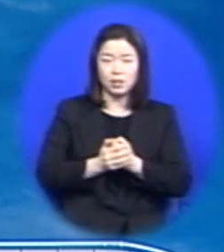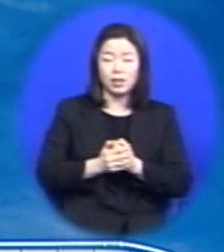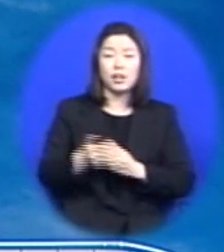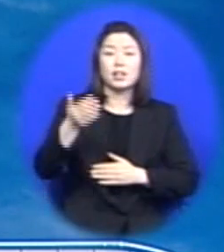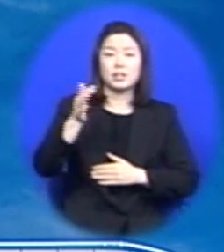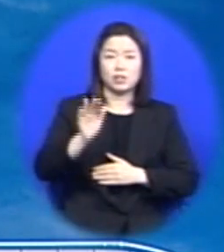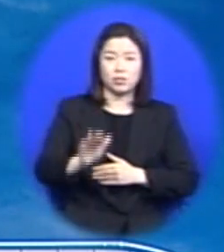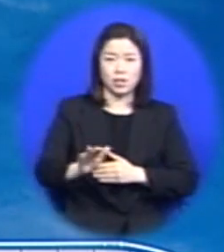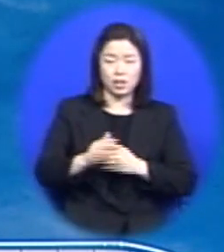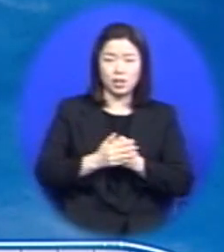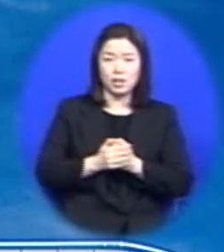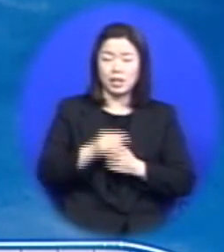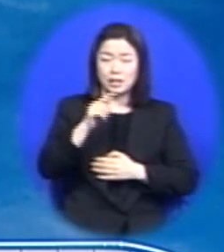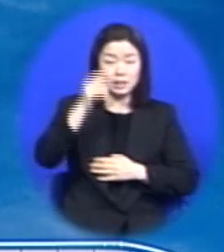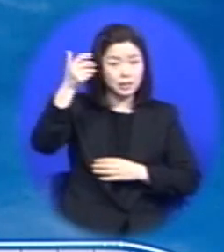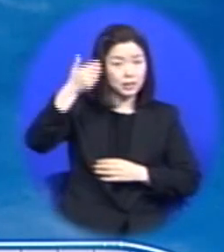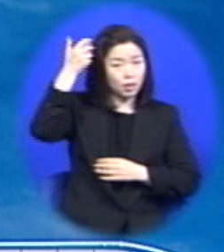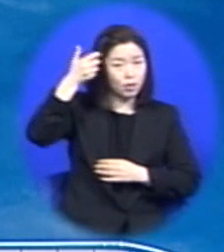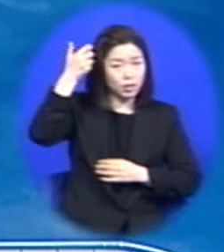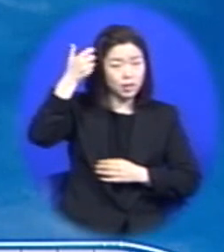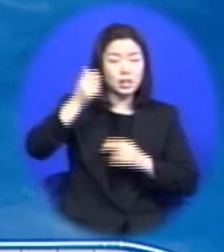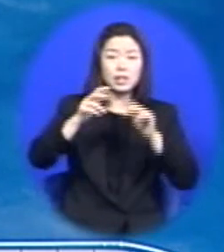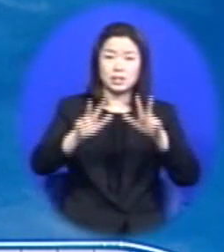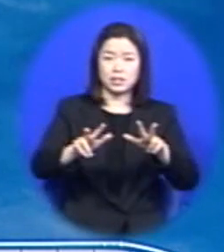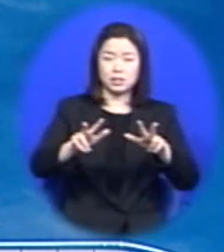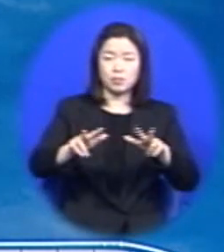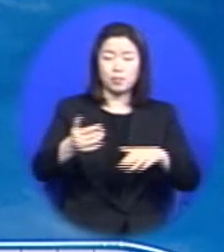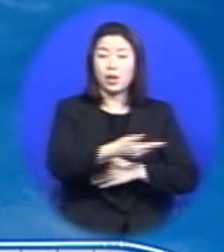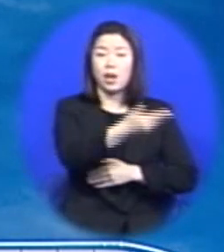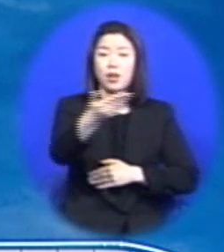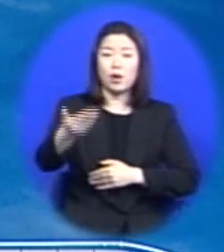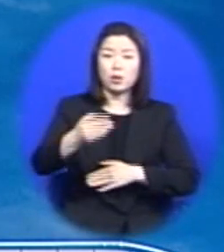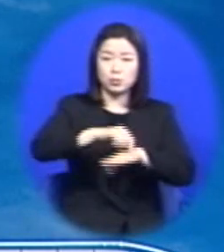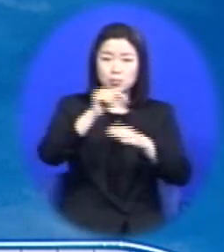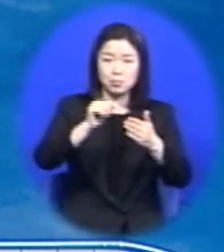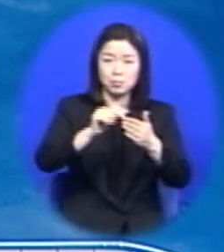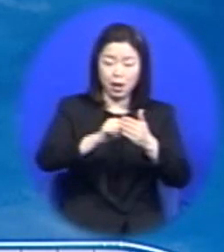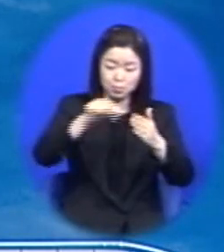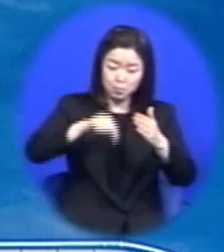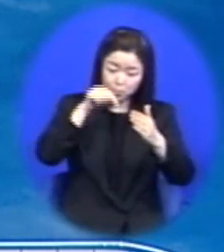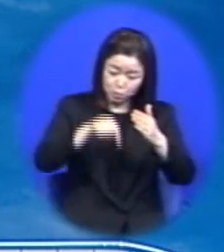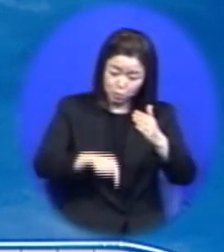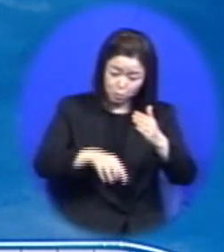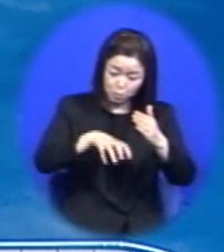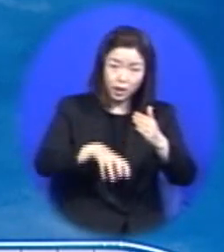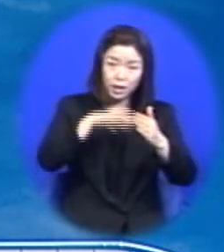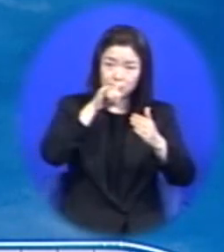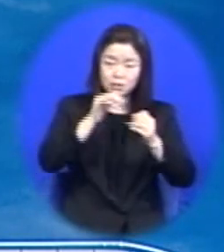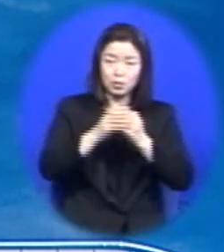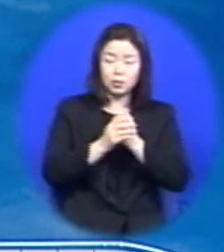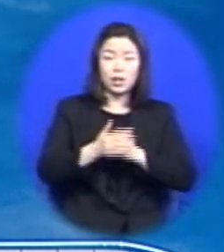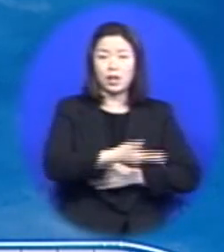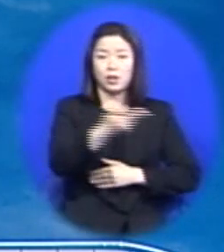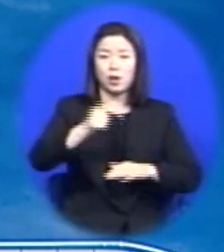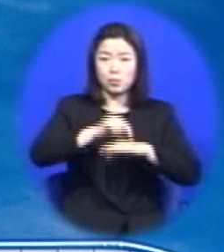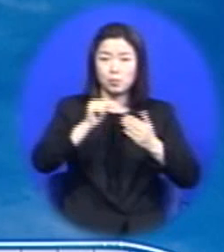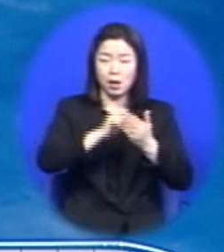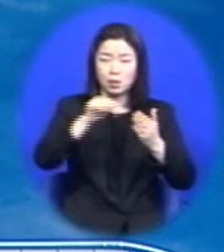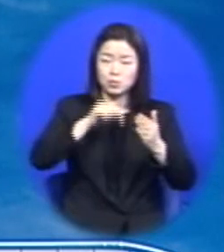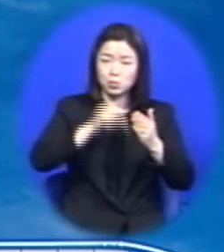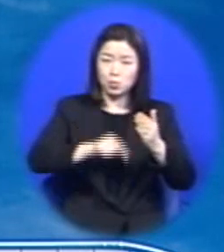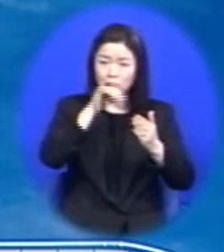그런데 그 영이 지금 여러분 마음속에 있어요. 지금 여러분의 마음속에 있는 영은 지금도